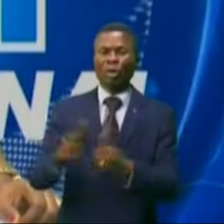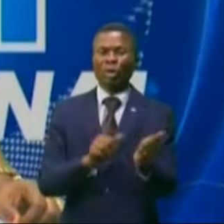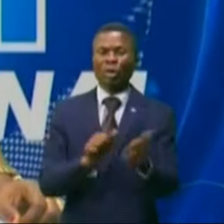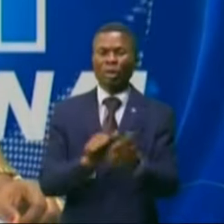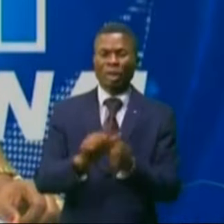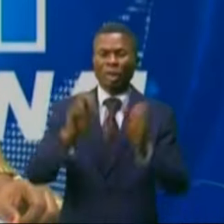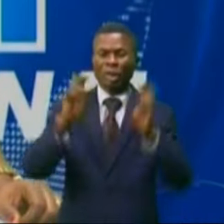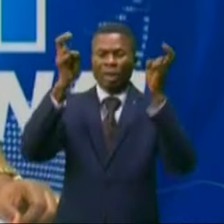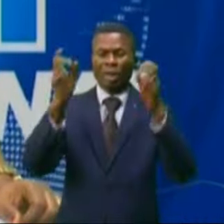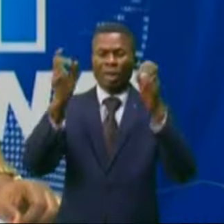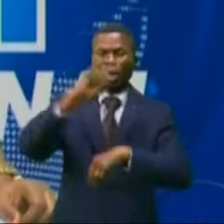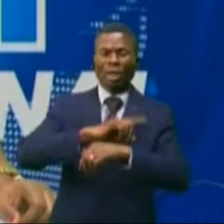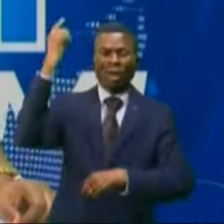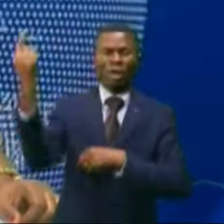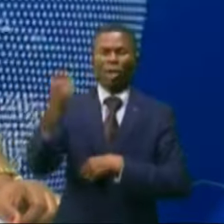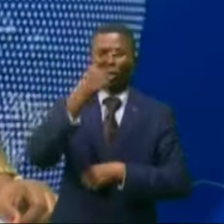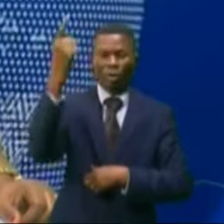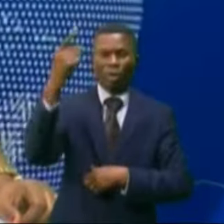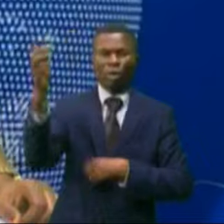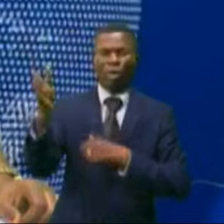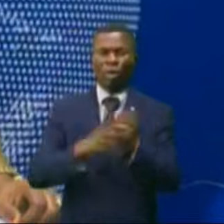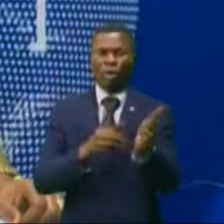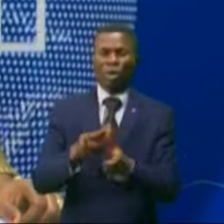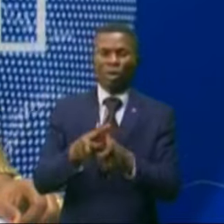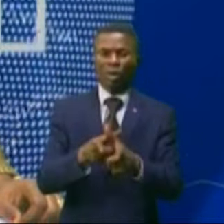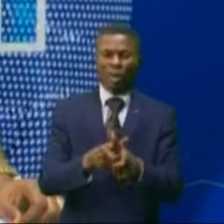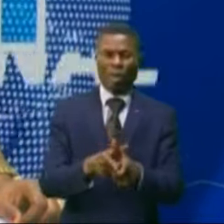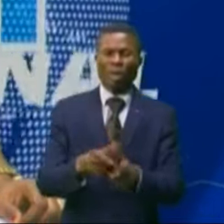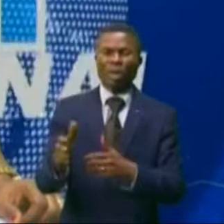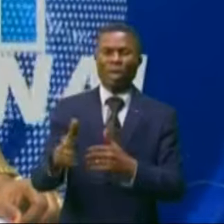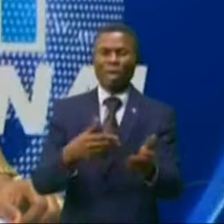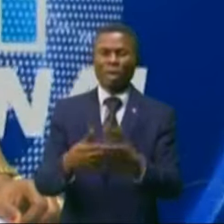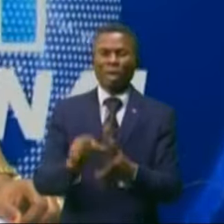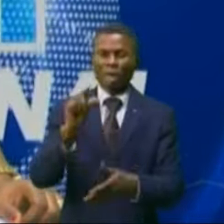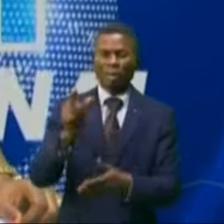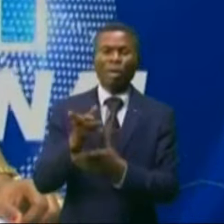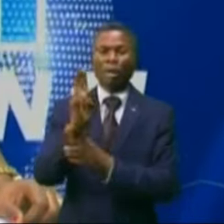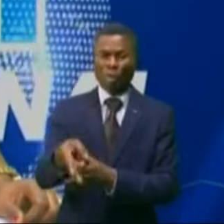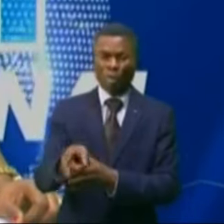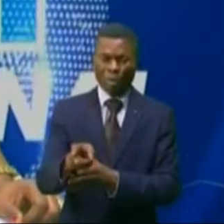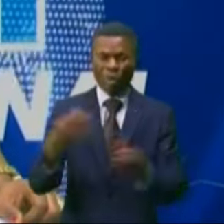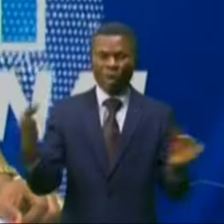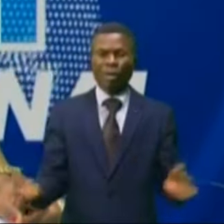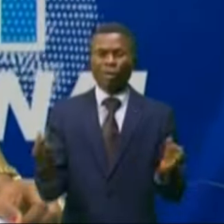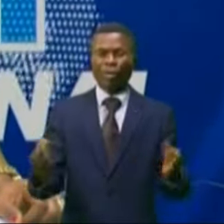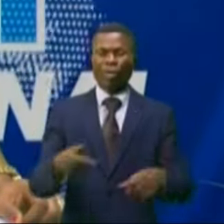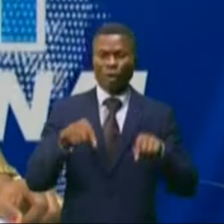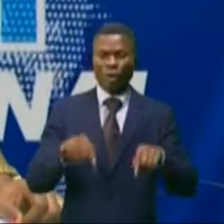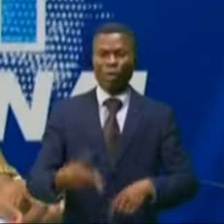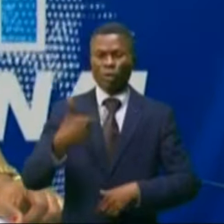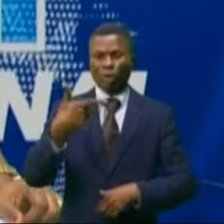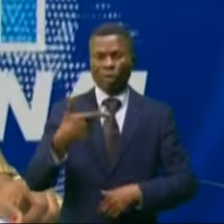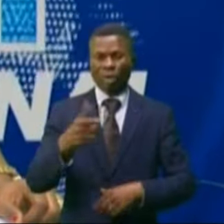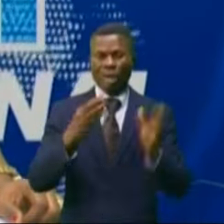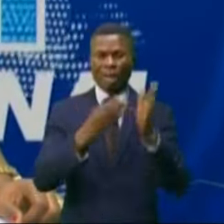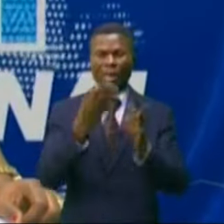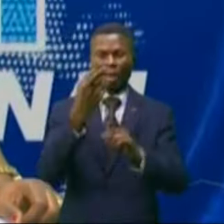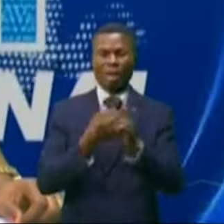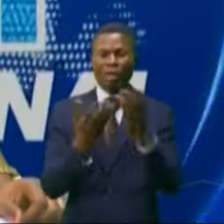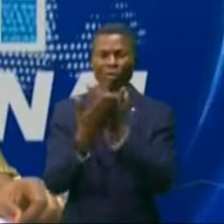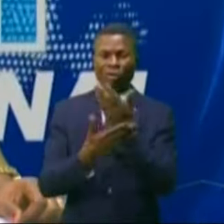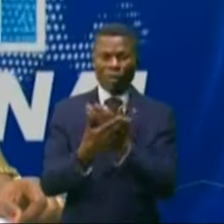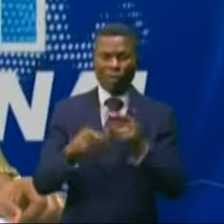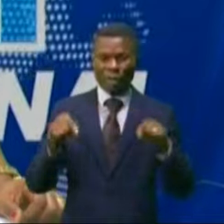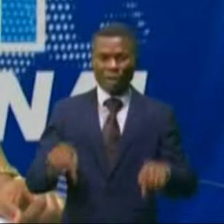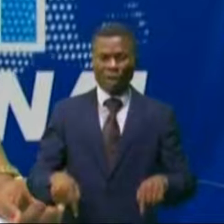de la Journée internationale des destructions des armes légères et petits calibres célébrée ce mardi 9 juillet en RDC. La